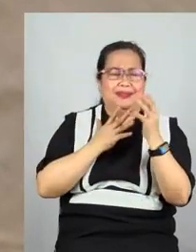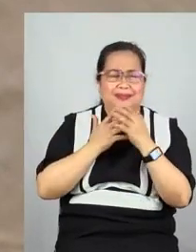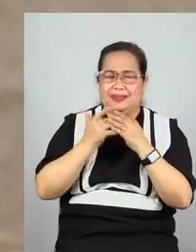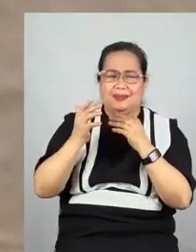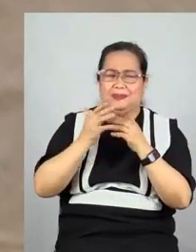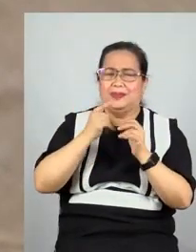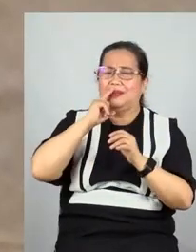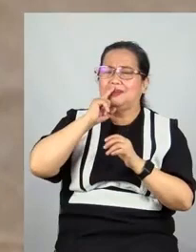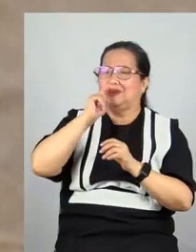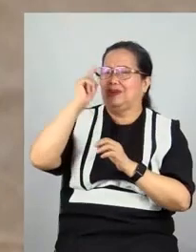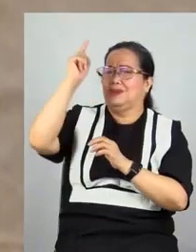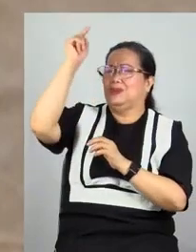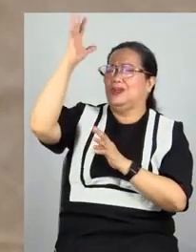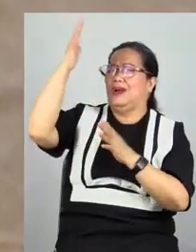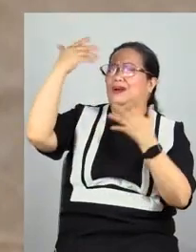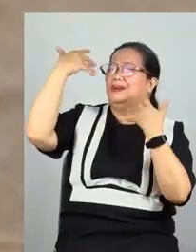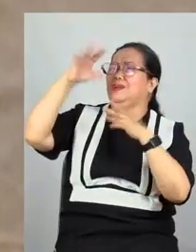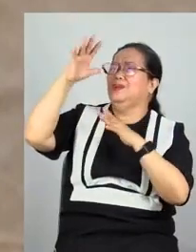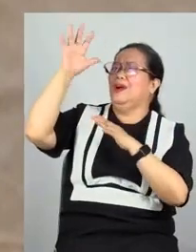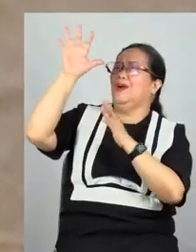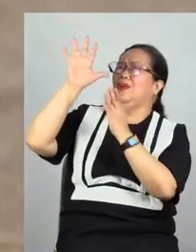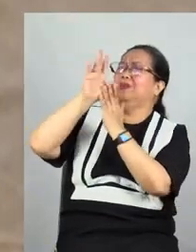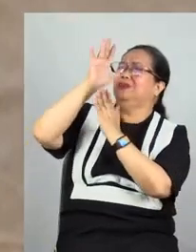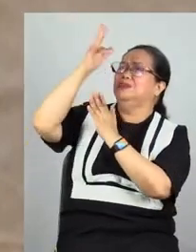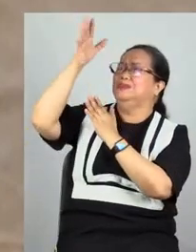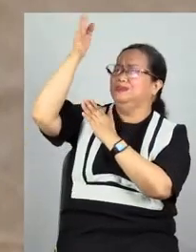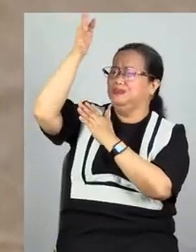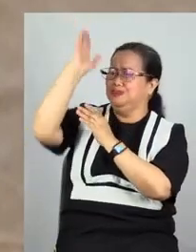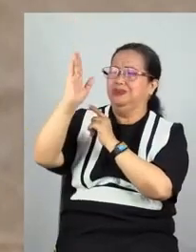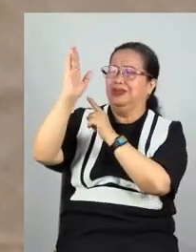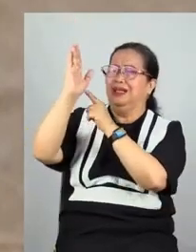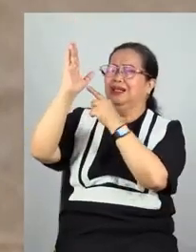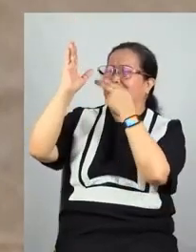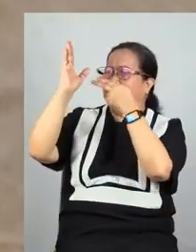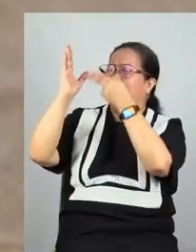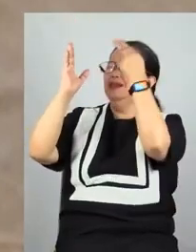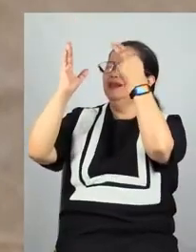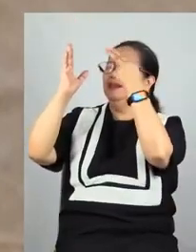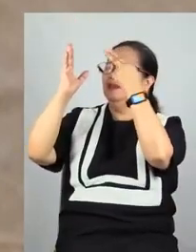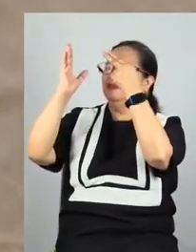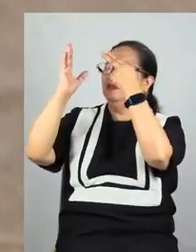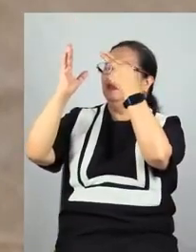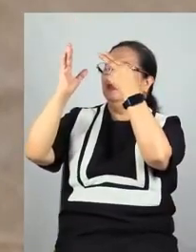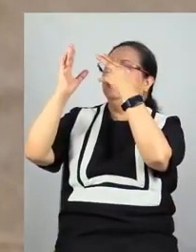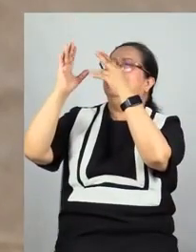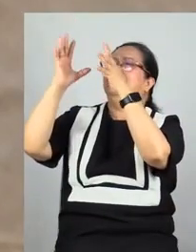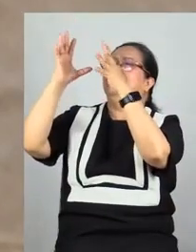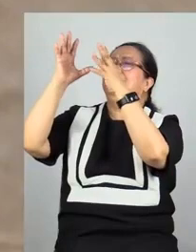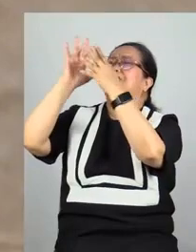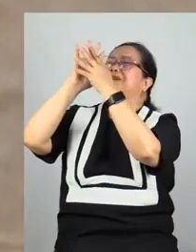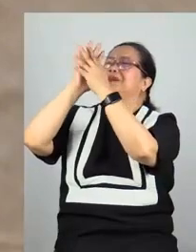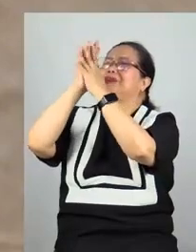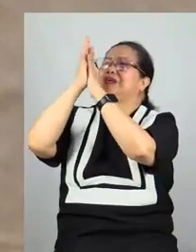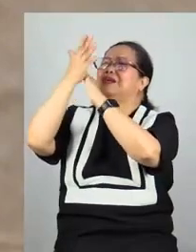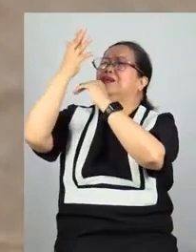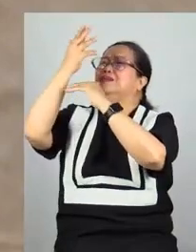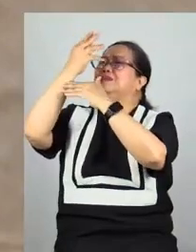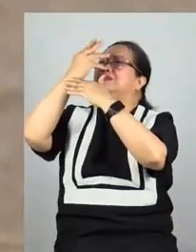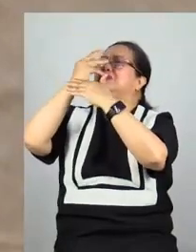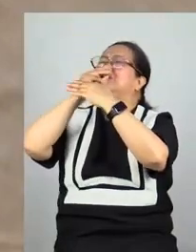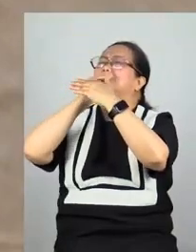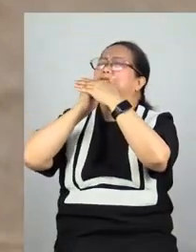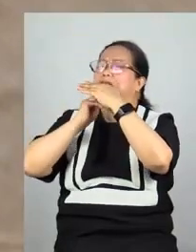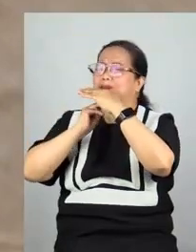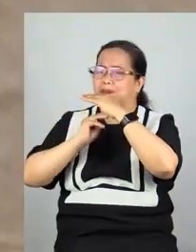ay tunay na Diyos, maluwalhating Diyos, nakuha ninyo na maging tunay